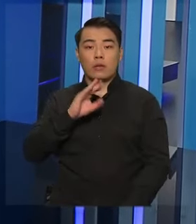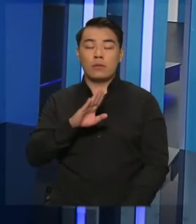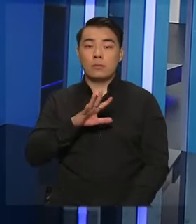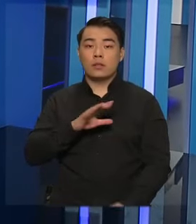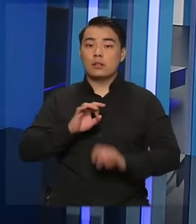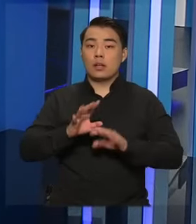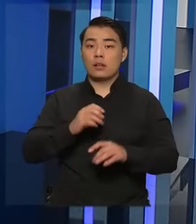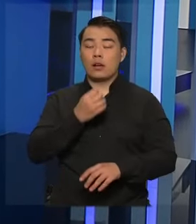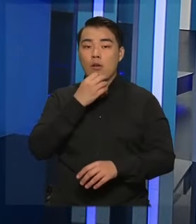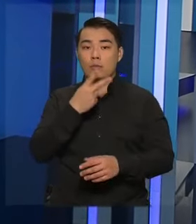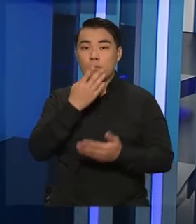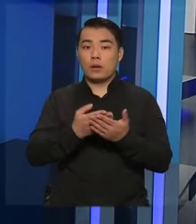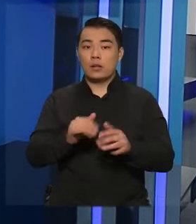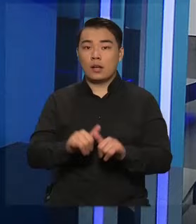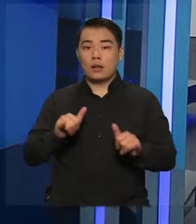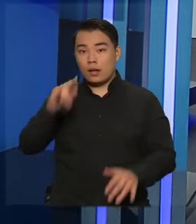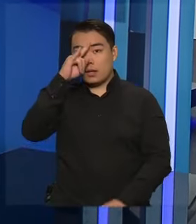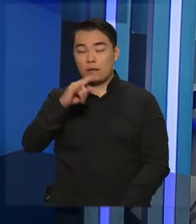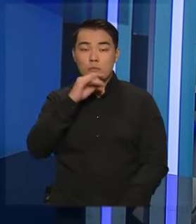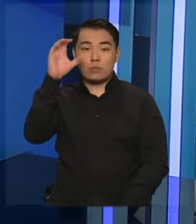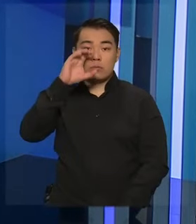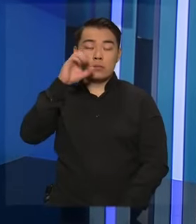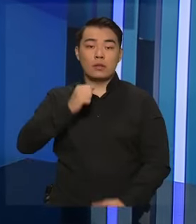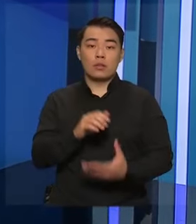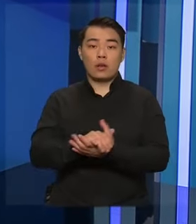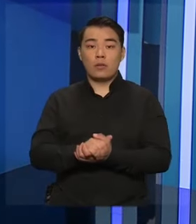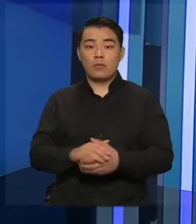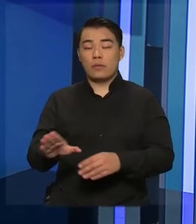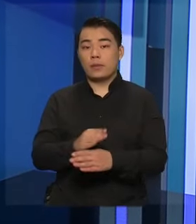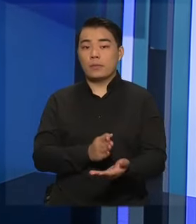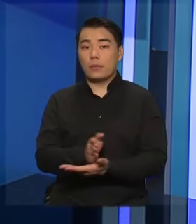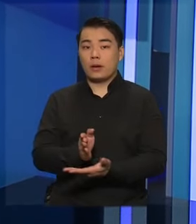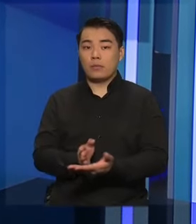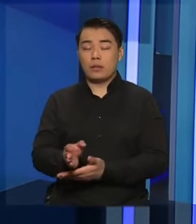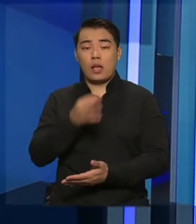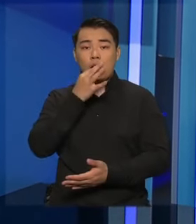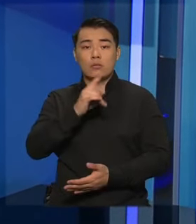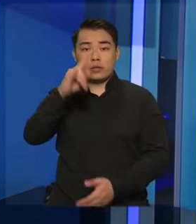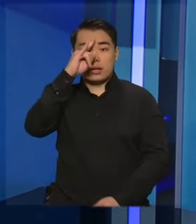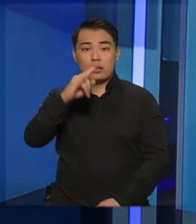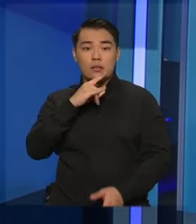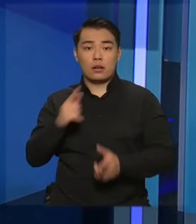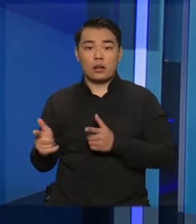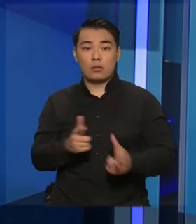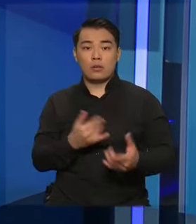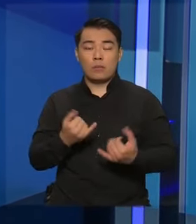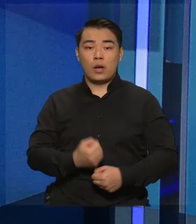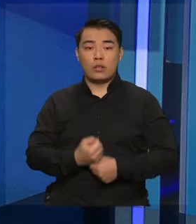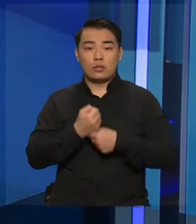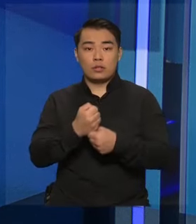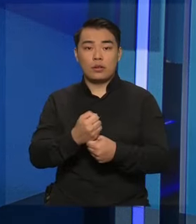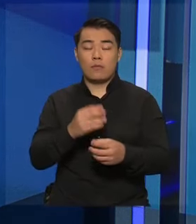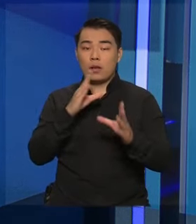хорошую динамику развития казахско-узбекского сотрудничества по всем отраслям, отметив, что Казахстан готов и впредь